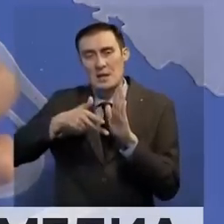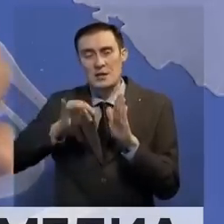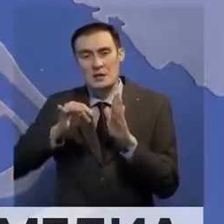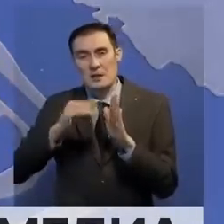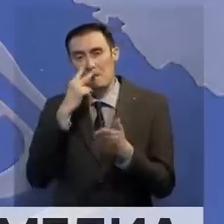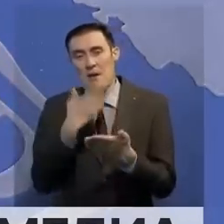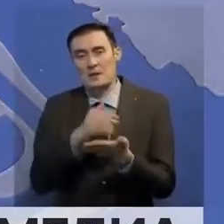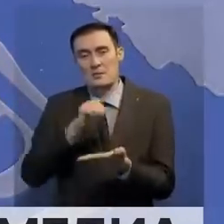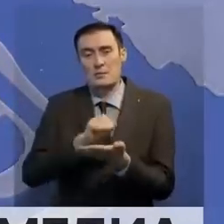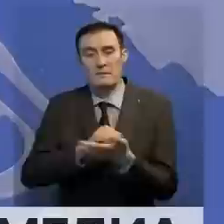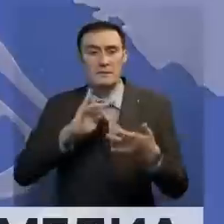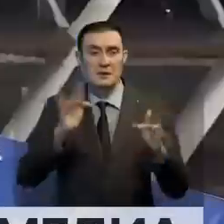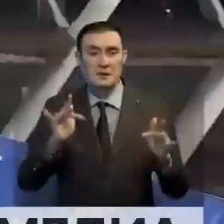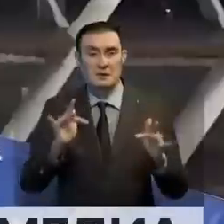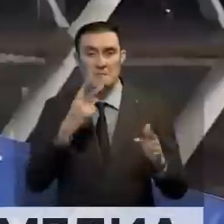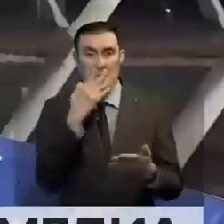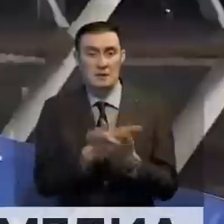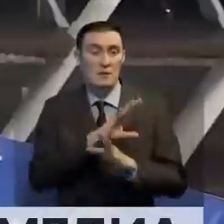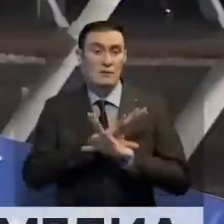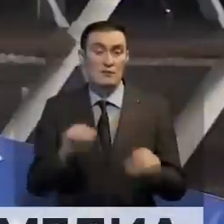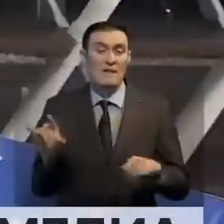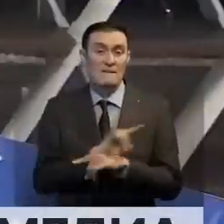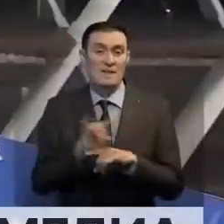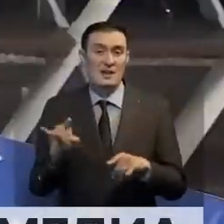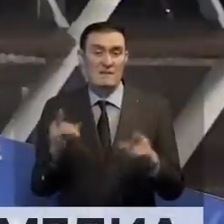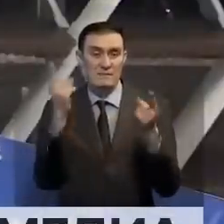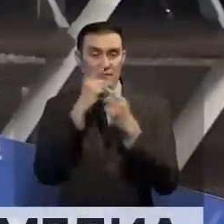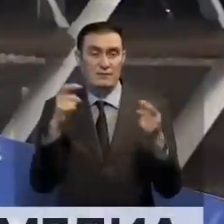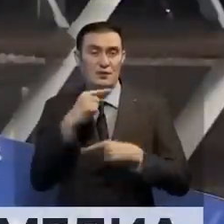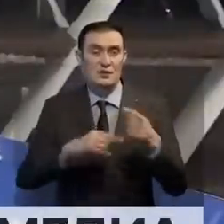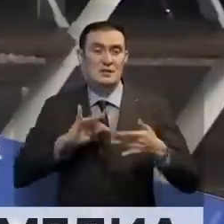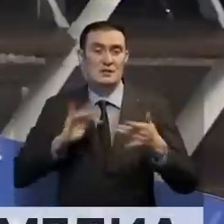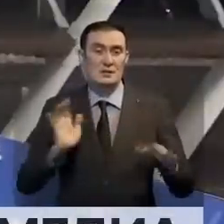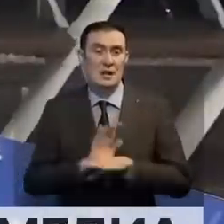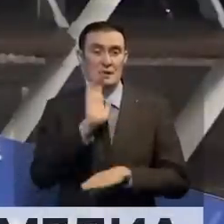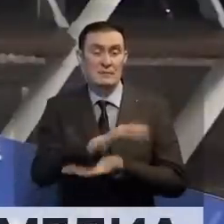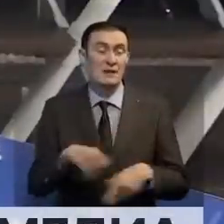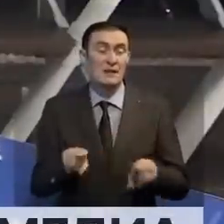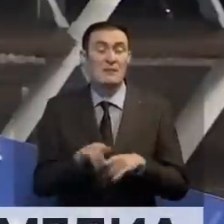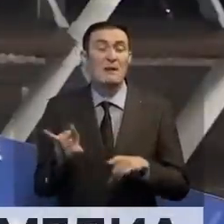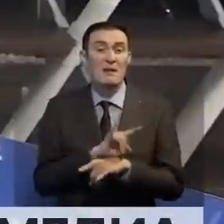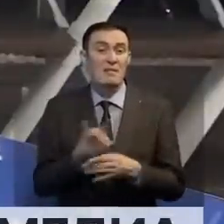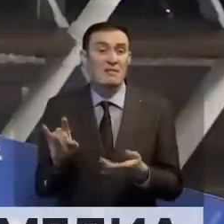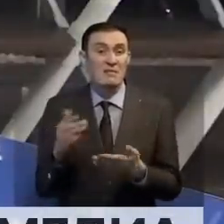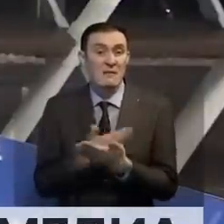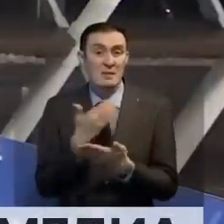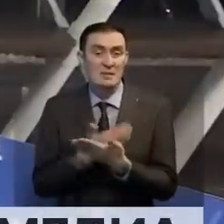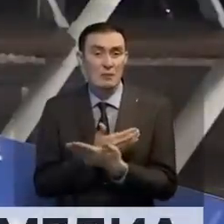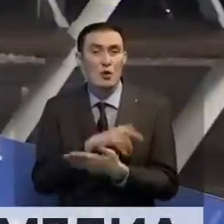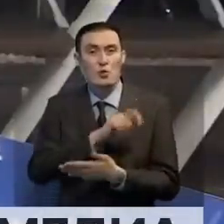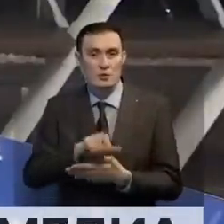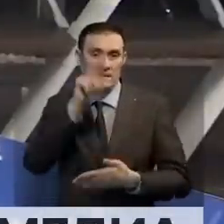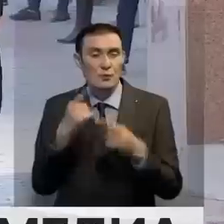и опубликовать в социальных сетях. Все, фейковая новость улетела в цифровую реальность. И таким новостям почему-то верят